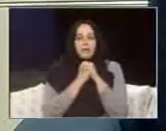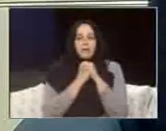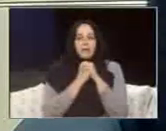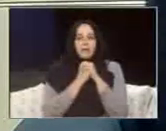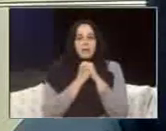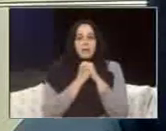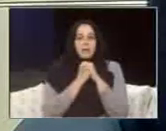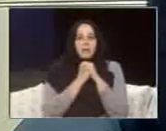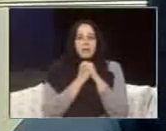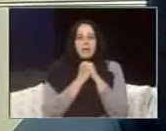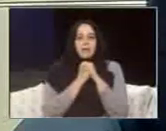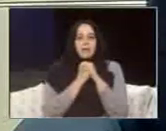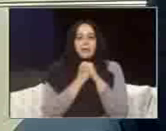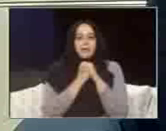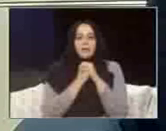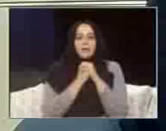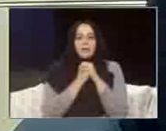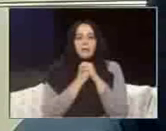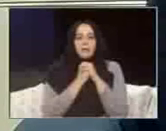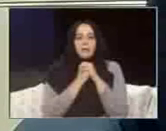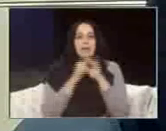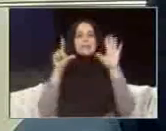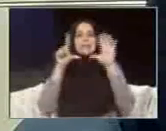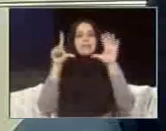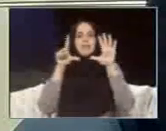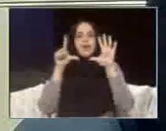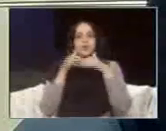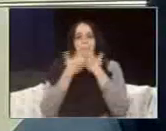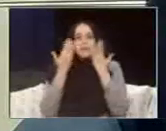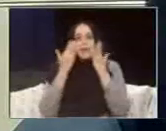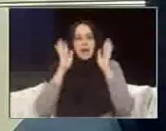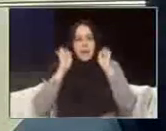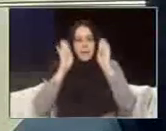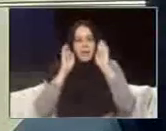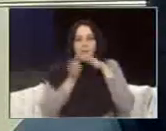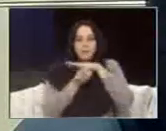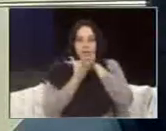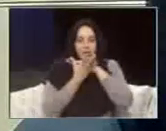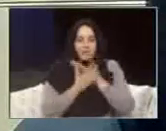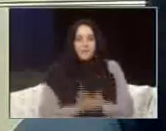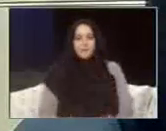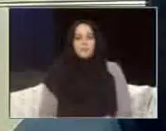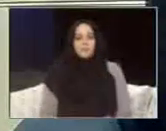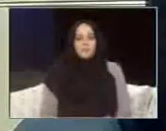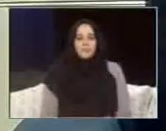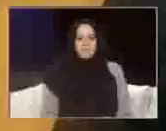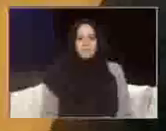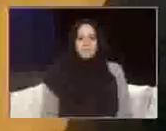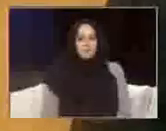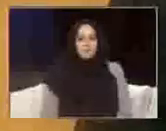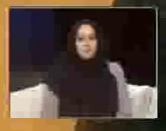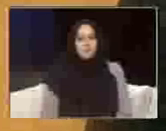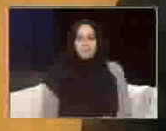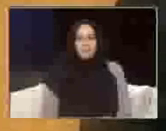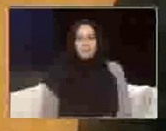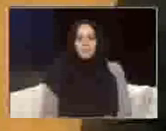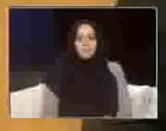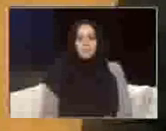تصليه في الوقت ولا قبل الفجر؟ هاي السبعة ضربوا السبعة، السبعة الفجر وصل الوقت الصبح، صلي على الستة الفجر على